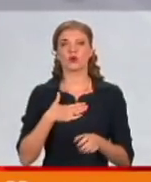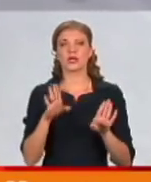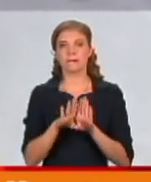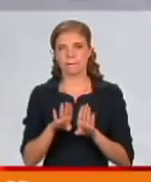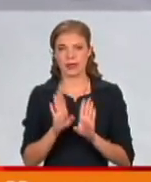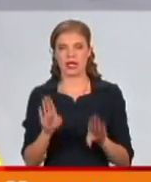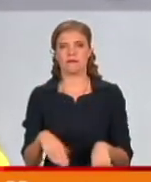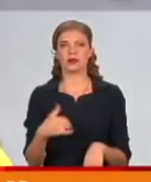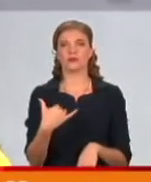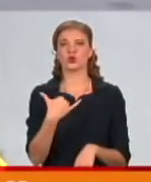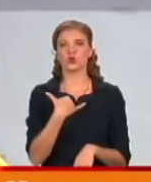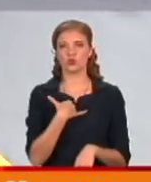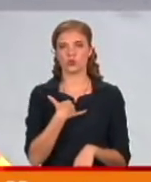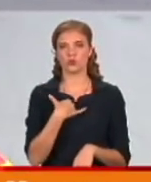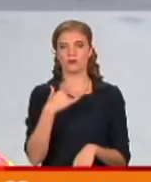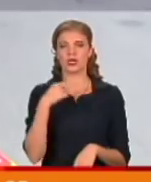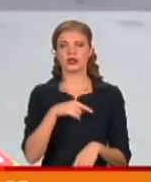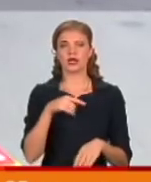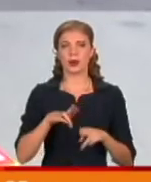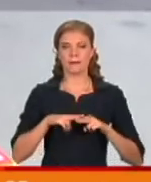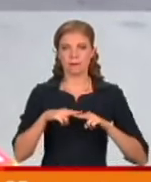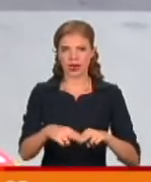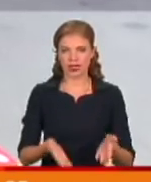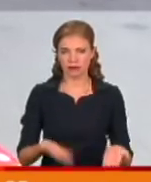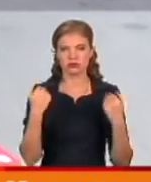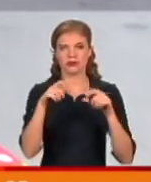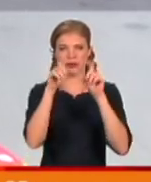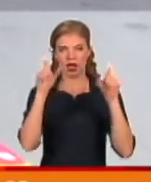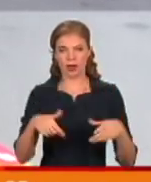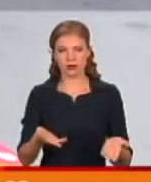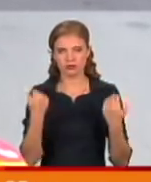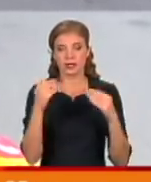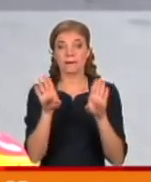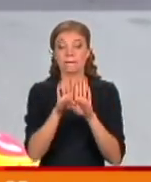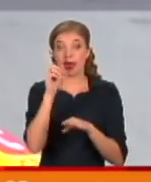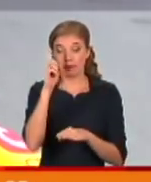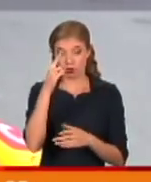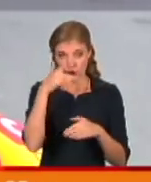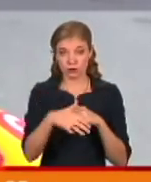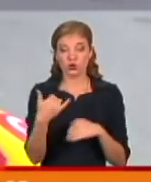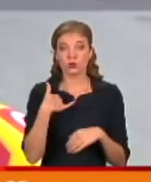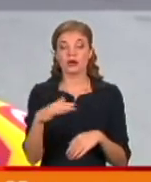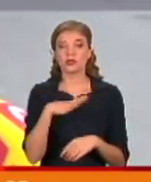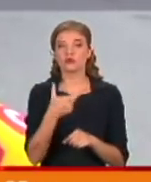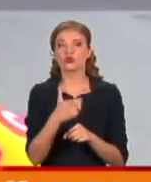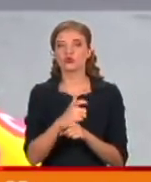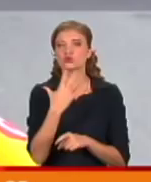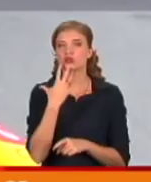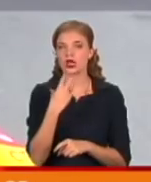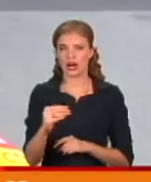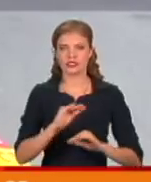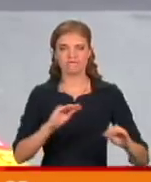меблі. У мене паркет зірвали, у мене фіранки зірвали, меблі. Ви розумієте, у мене було дуже